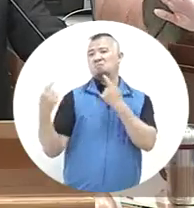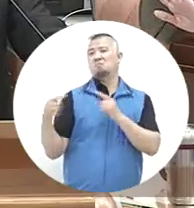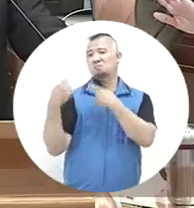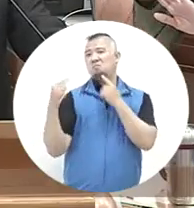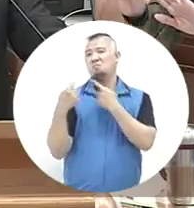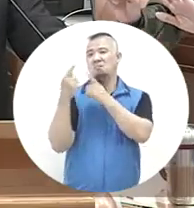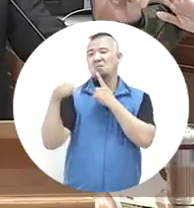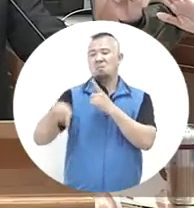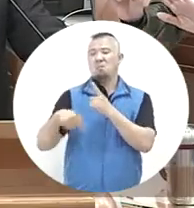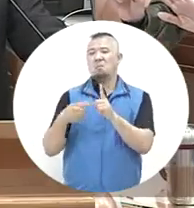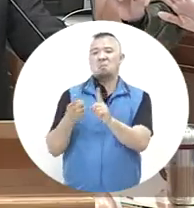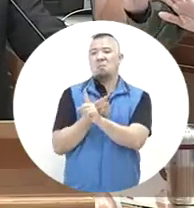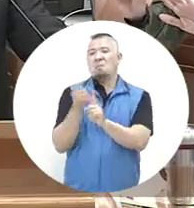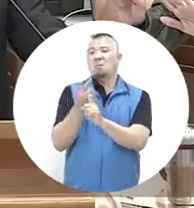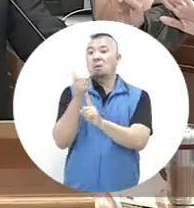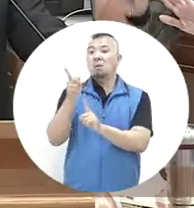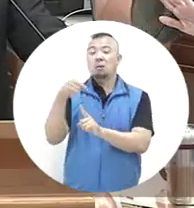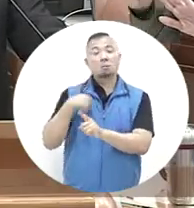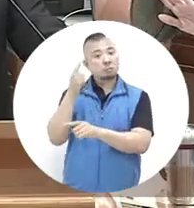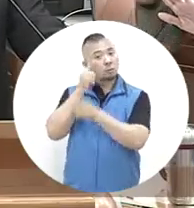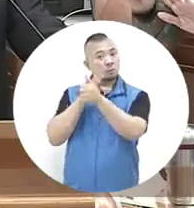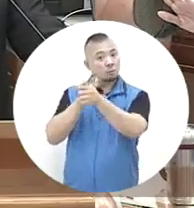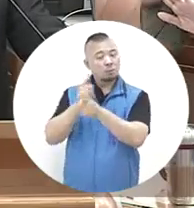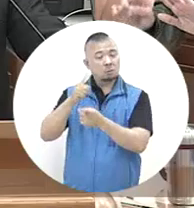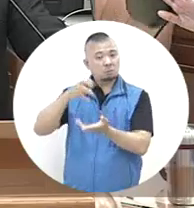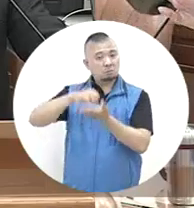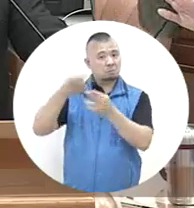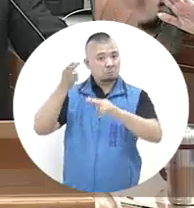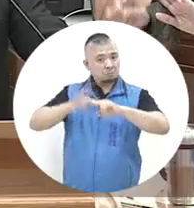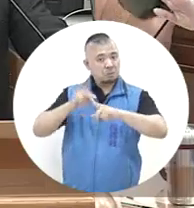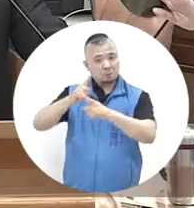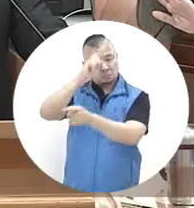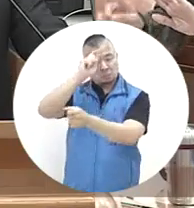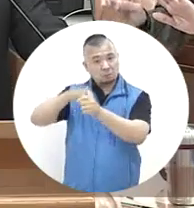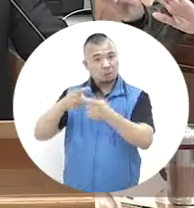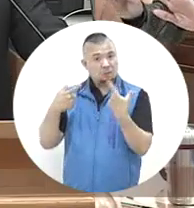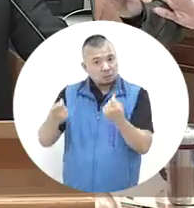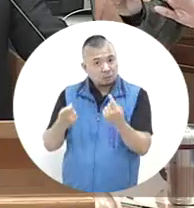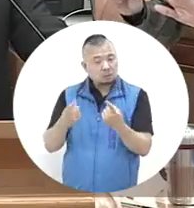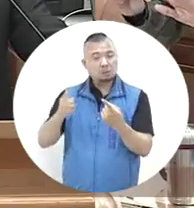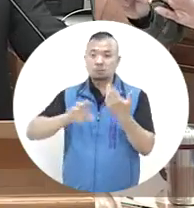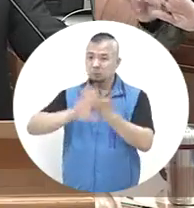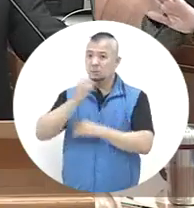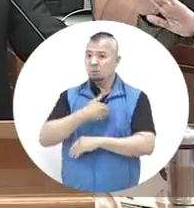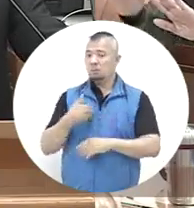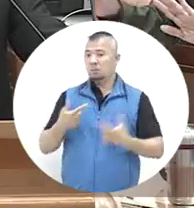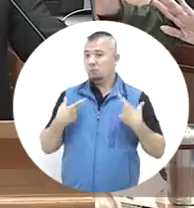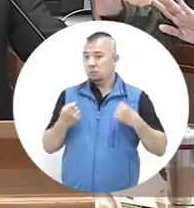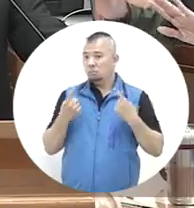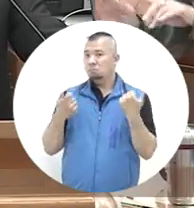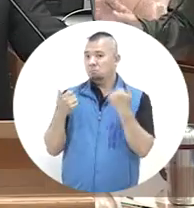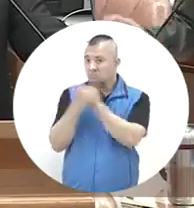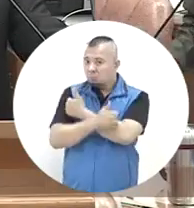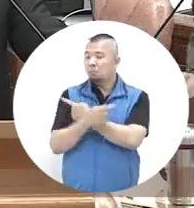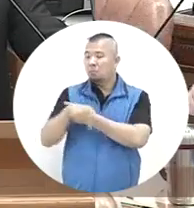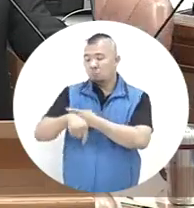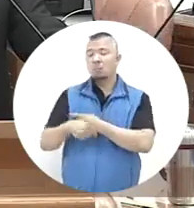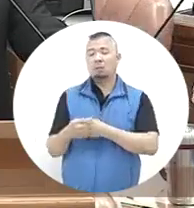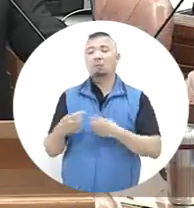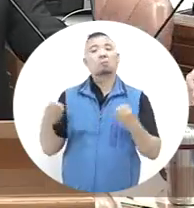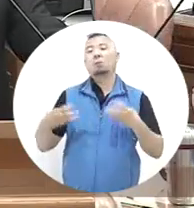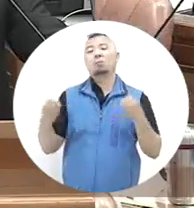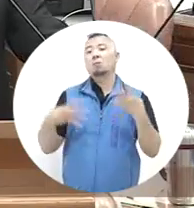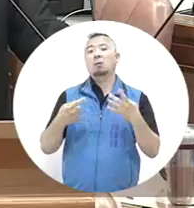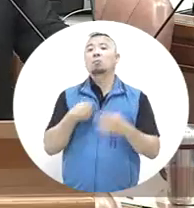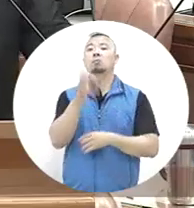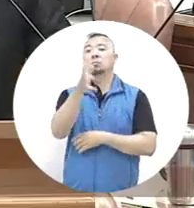是我们共同的目标？当然，还有很多能源可以取代替代。 这个都毋庸置疑。我就问您啦，